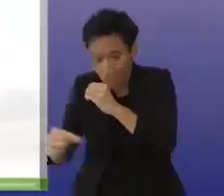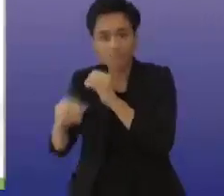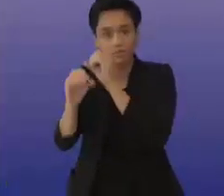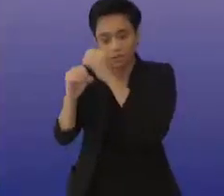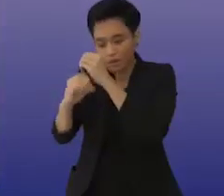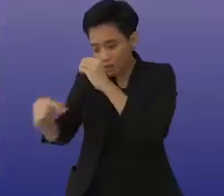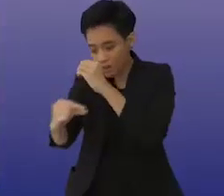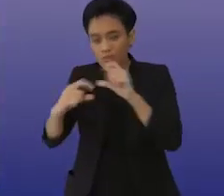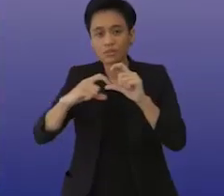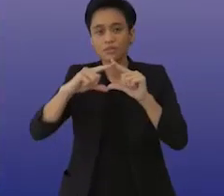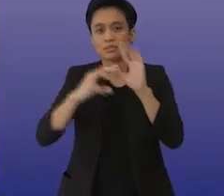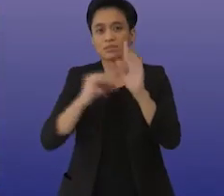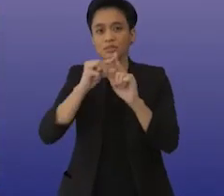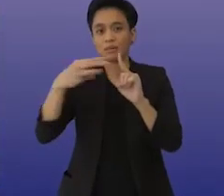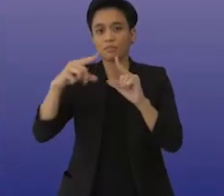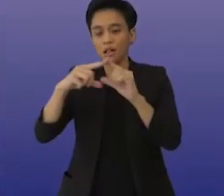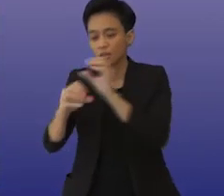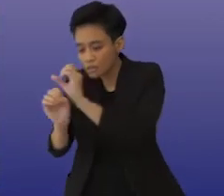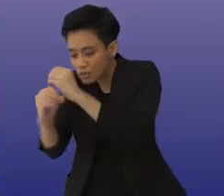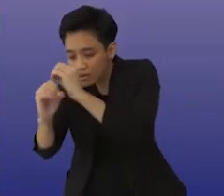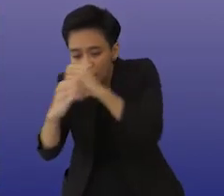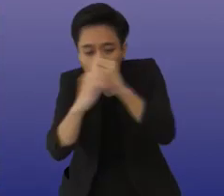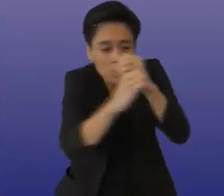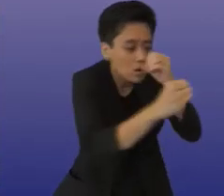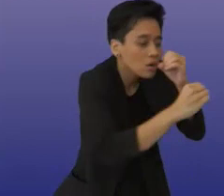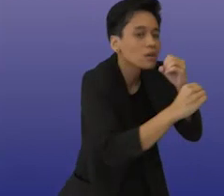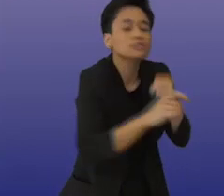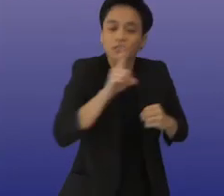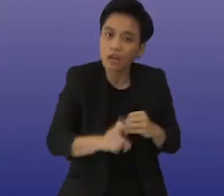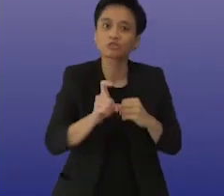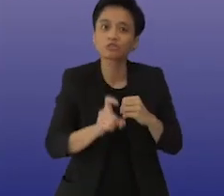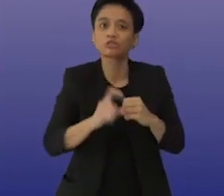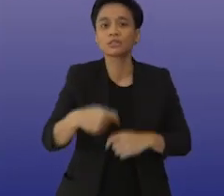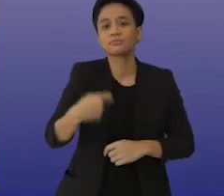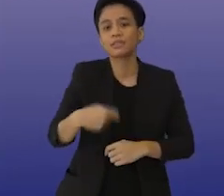akan secara lebih masif Hai Kementerian Kesehatan